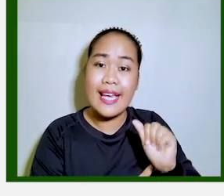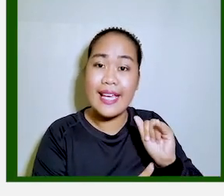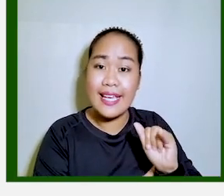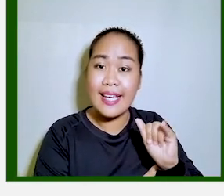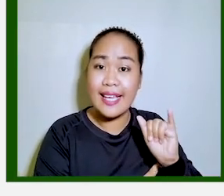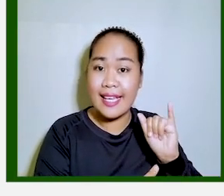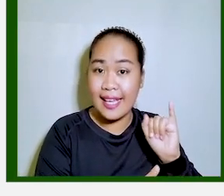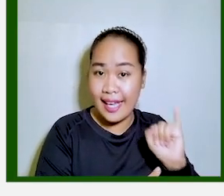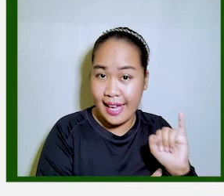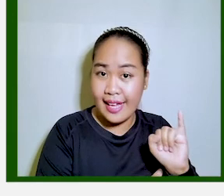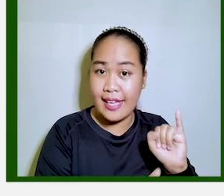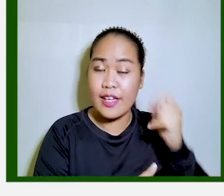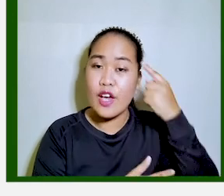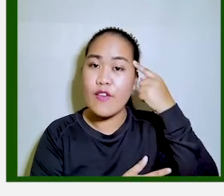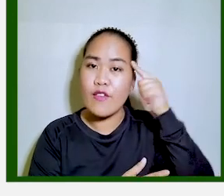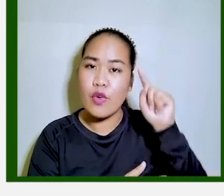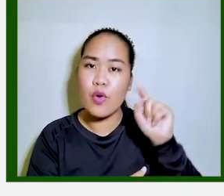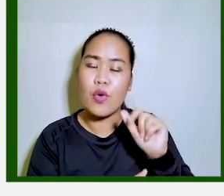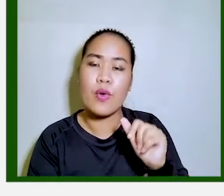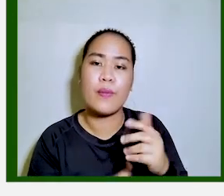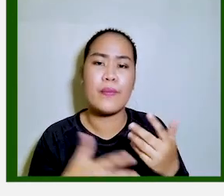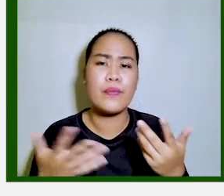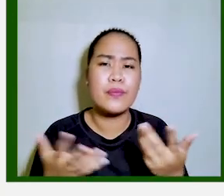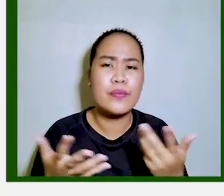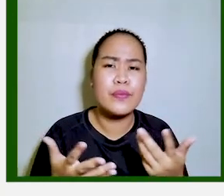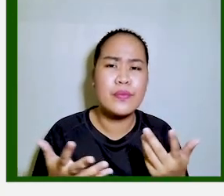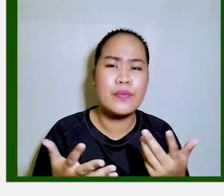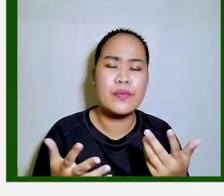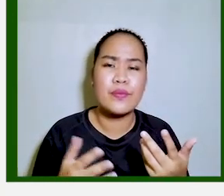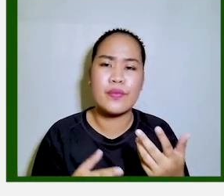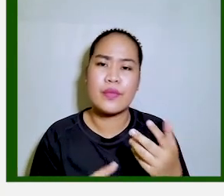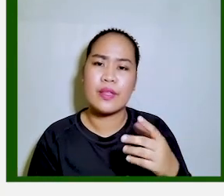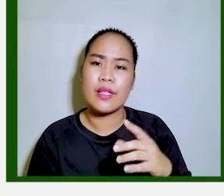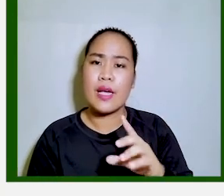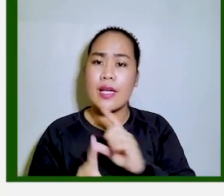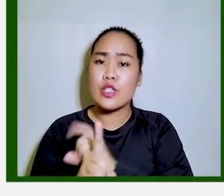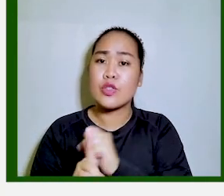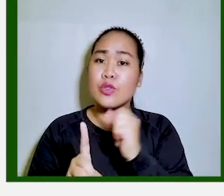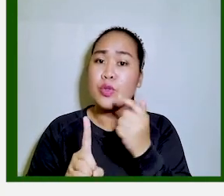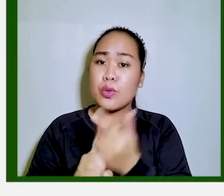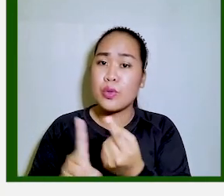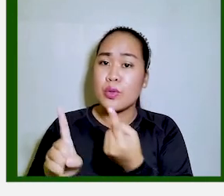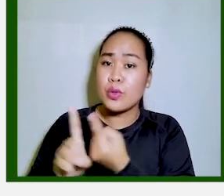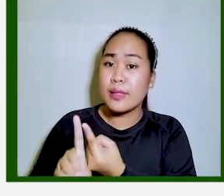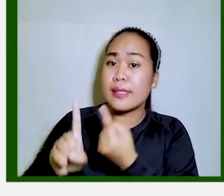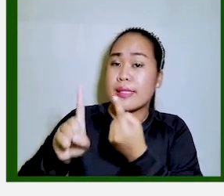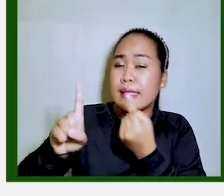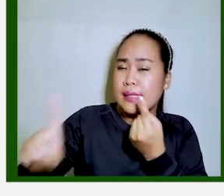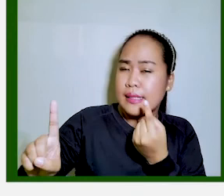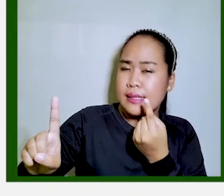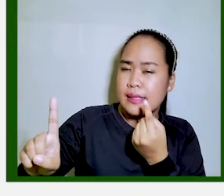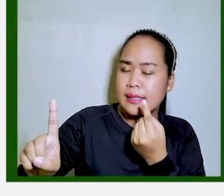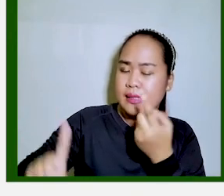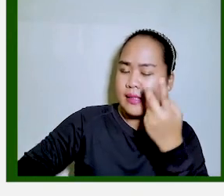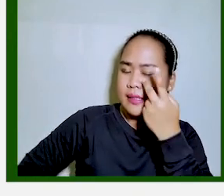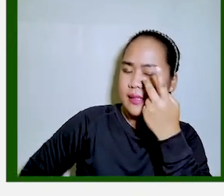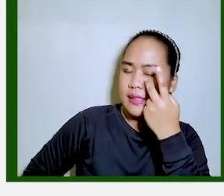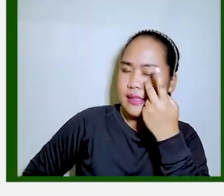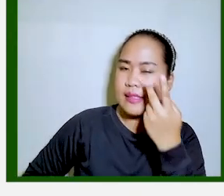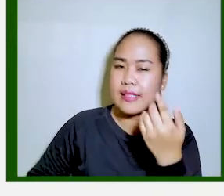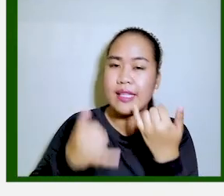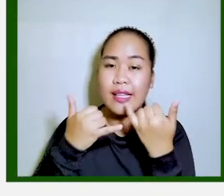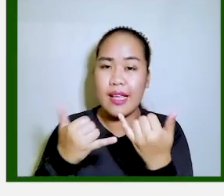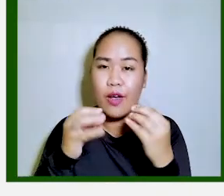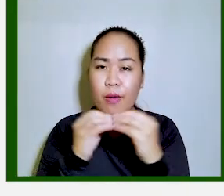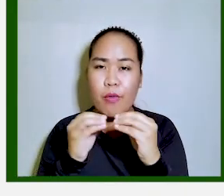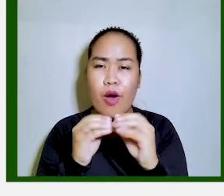no, na-feature rin tayo sa ilang pahayagan noon sa mga balita. At nakita namin how efficient